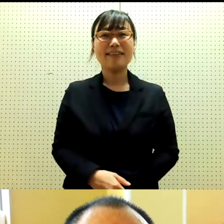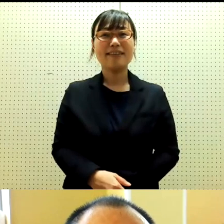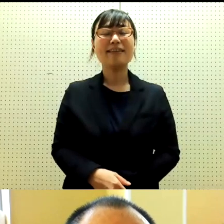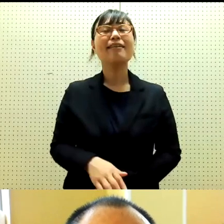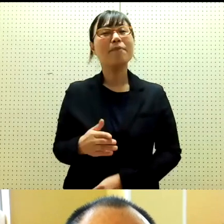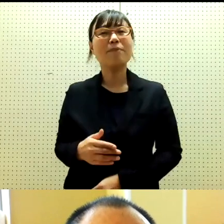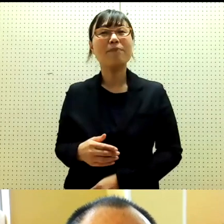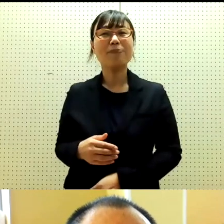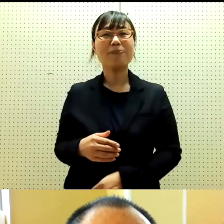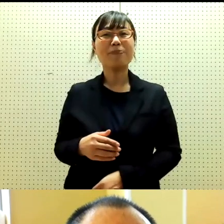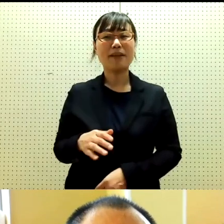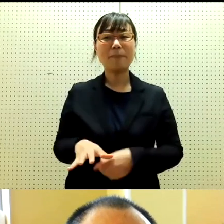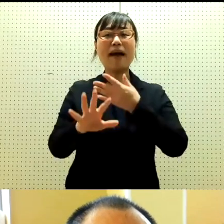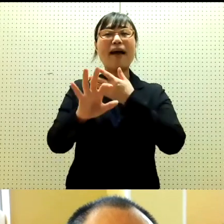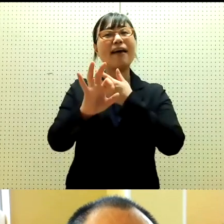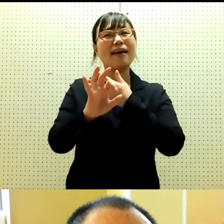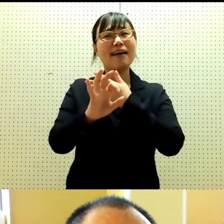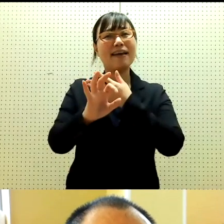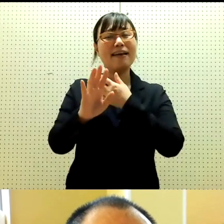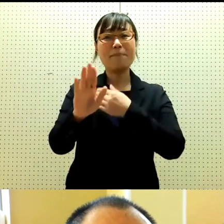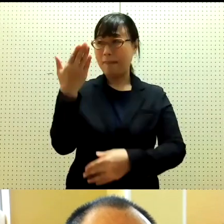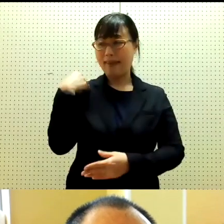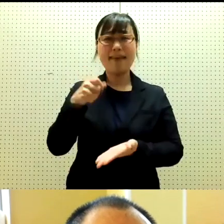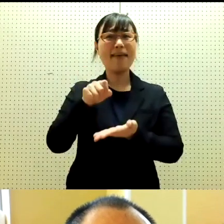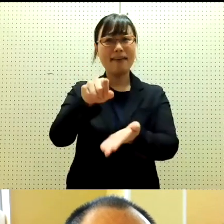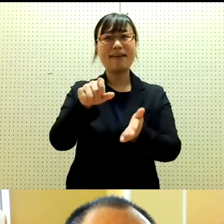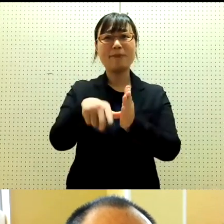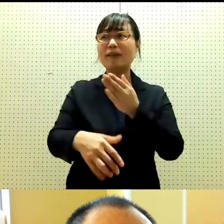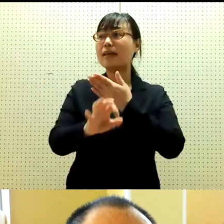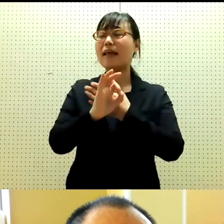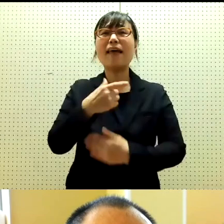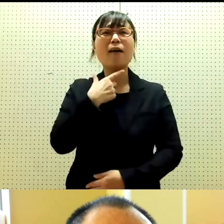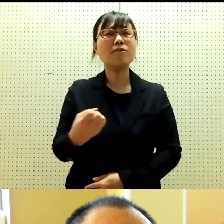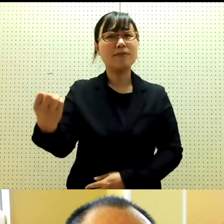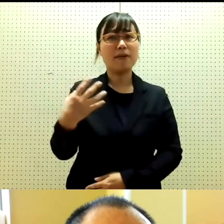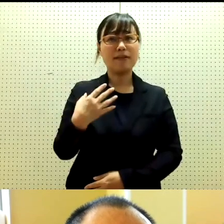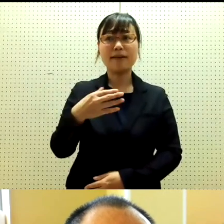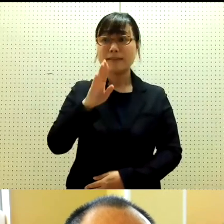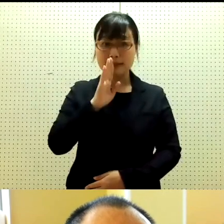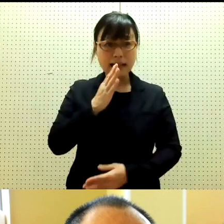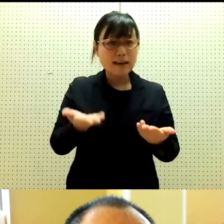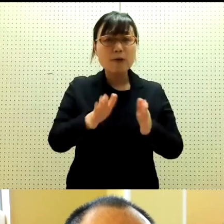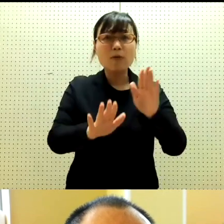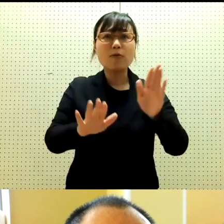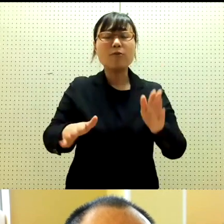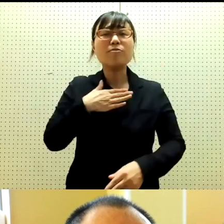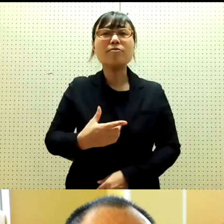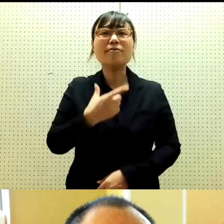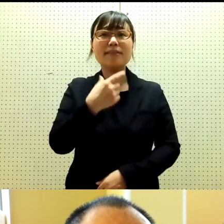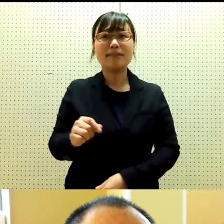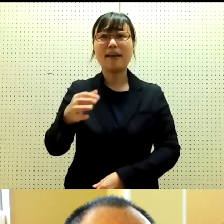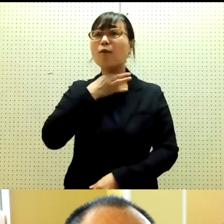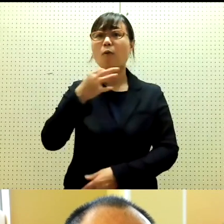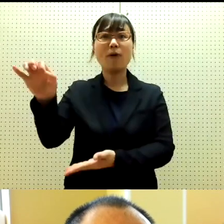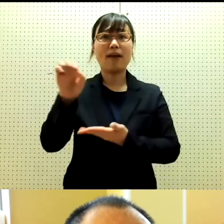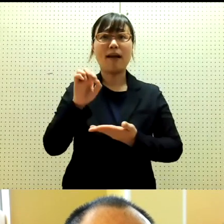から例が欲しいというふうに言われまして、本当に学校でどんなことをしているのかを知りたいっていうところがあったので、今日こういう